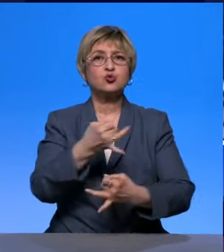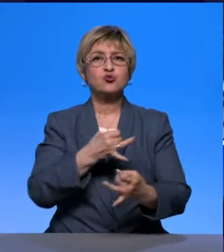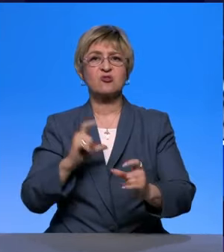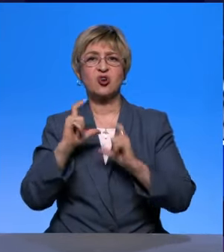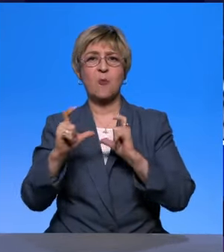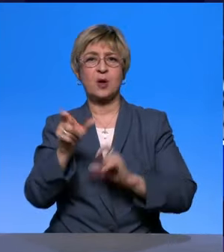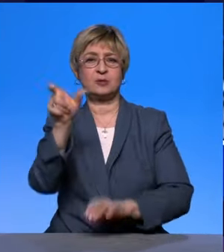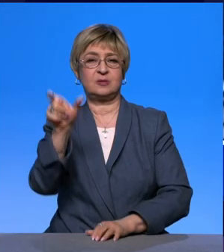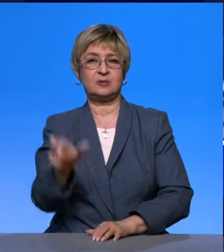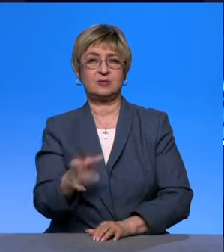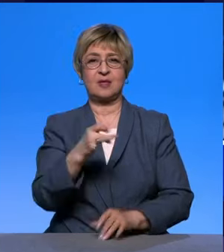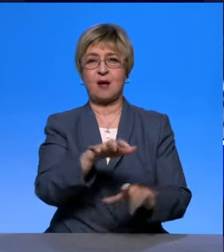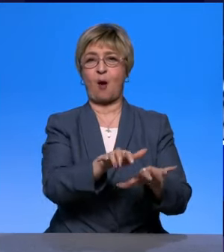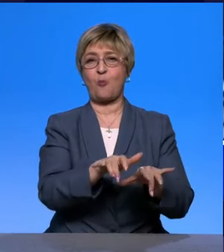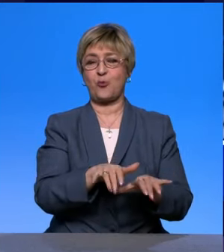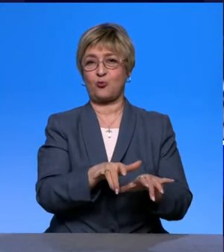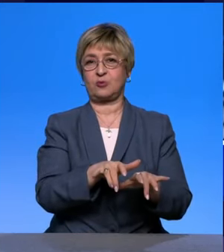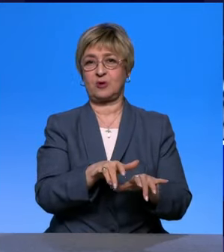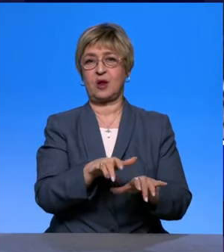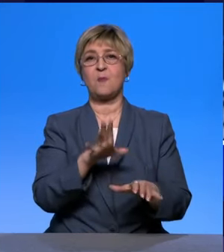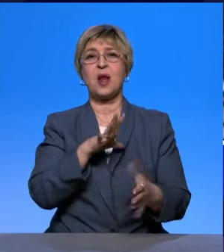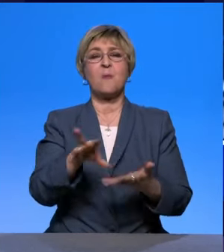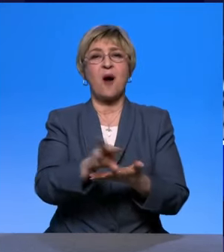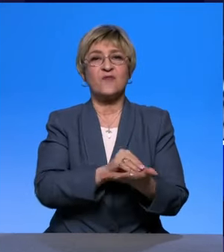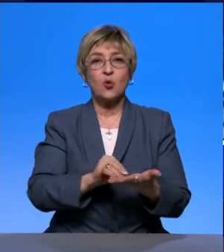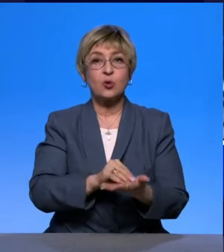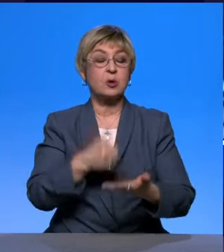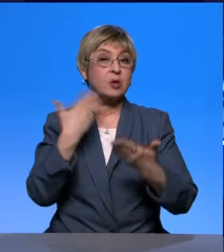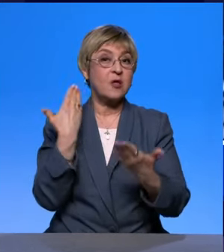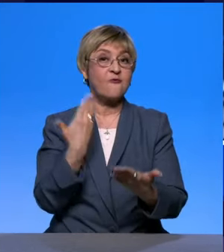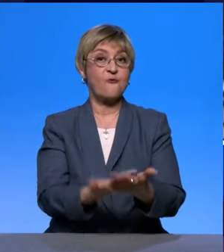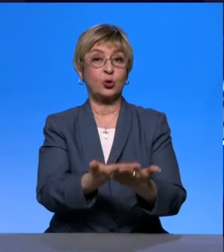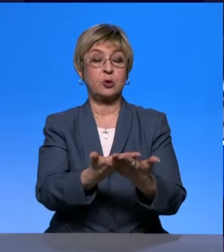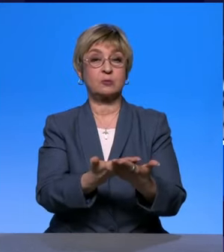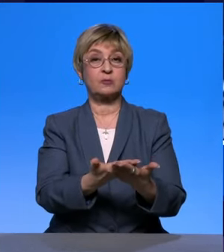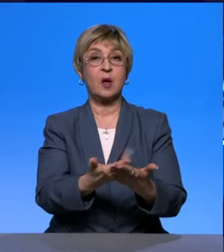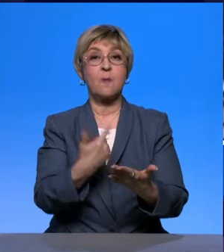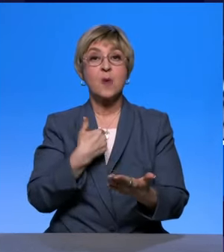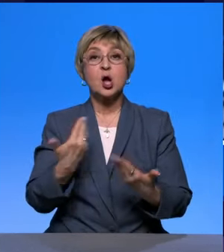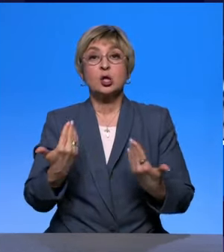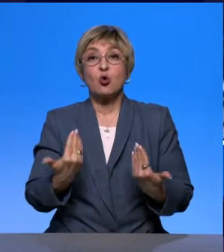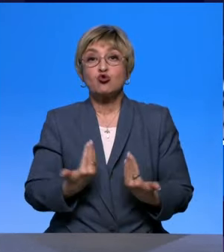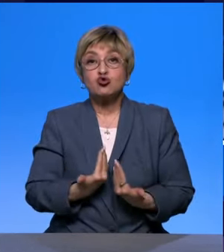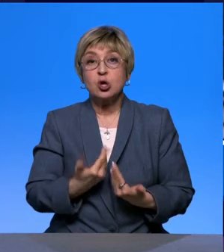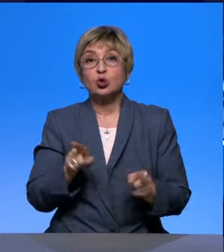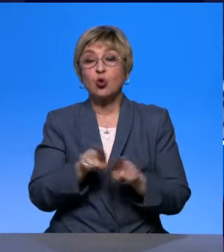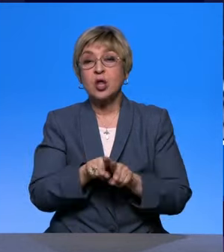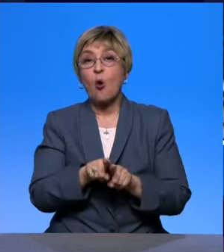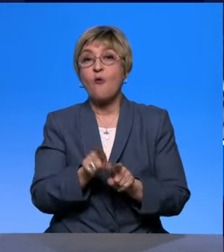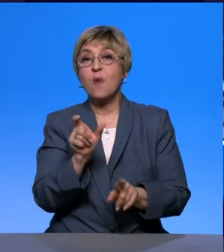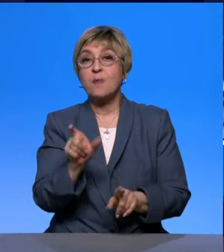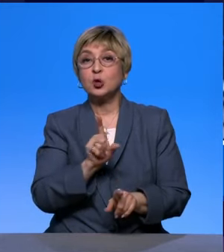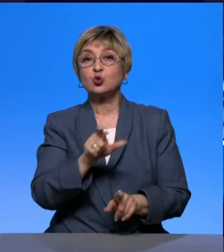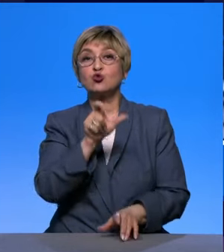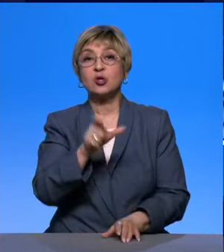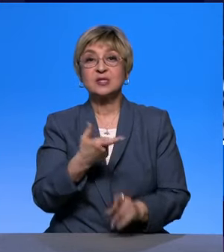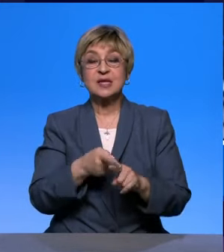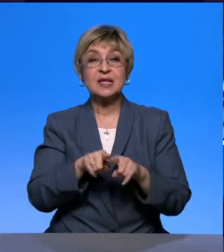разговоров, потом повторные были матчи. И вот, пожалуйста, мы с вами дожили до момента, когда человек с этими